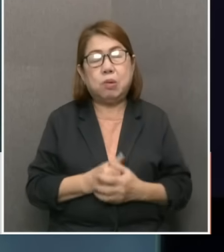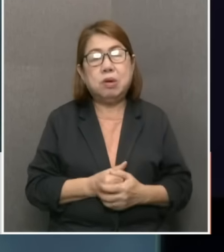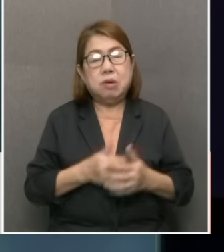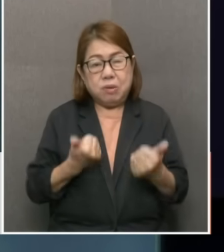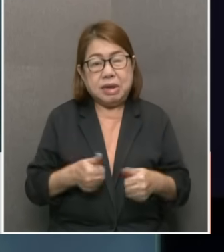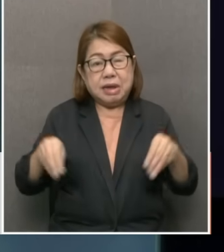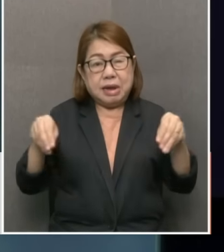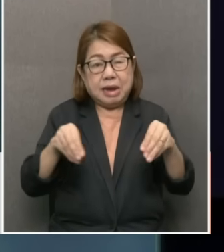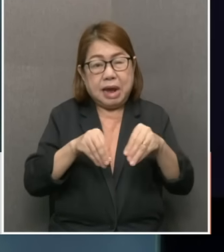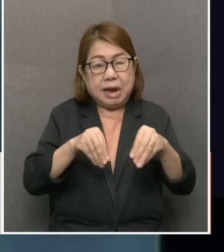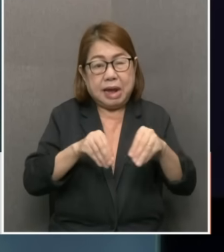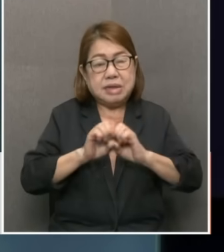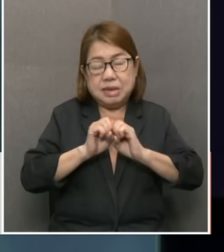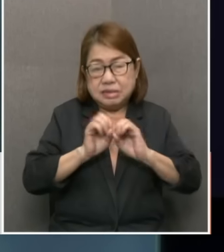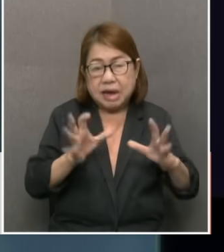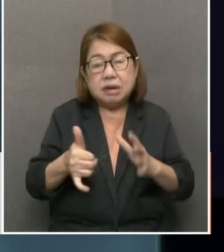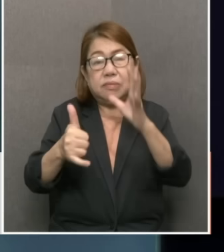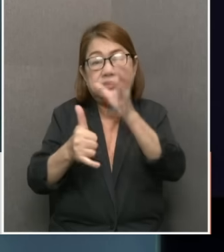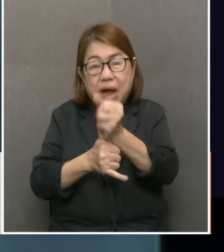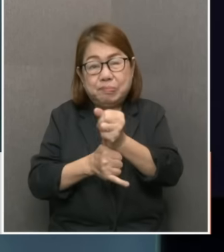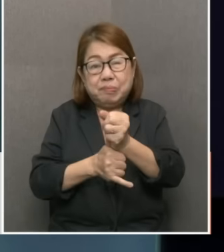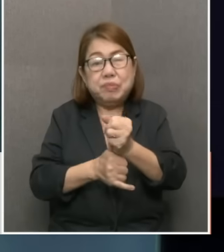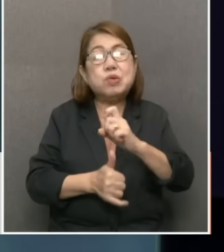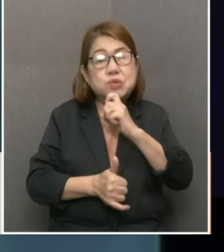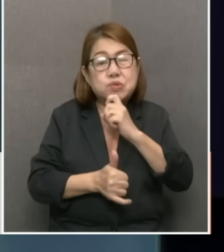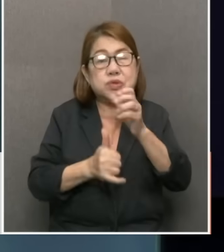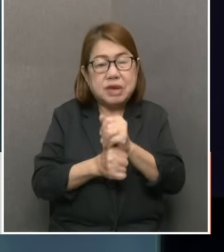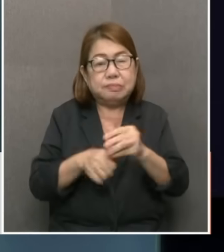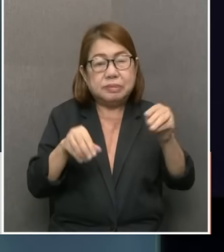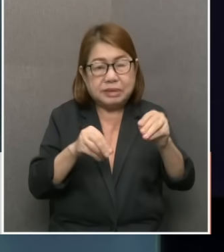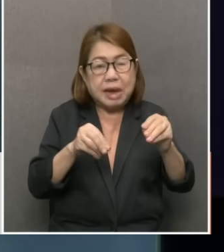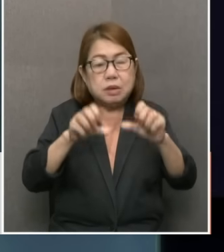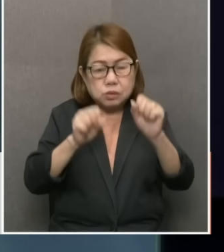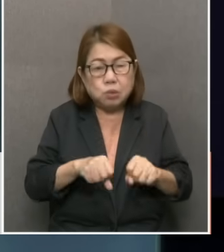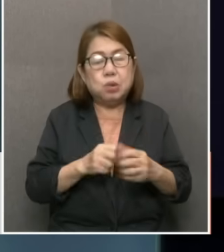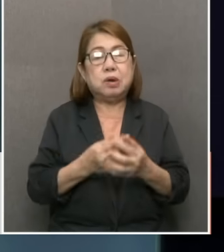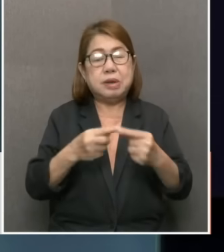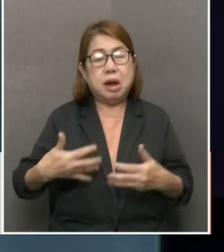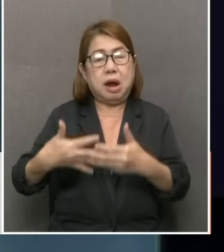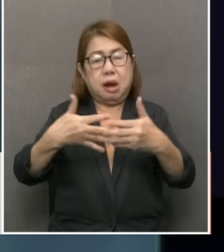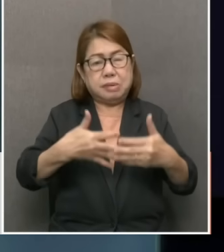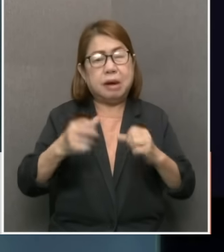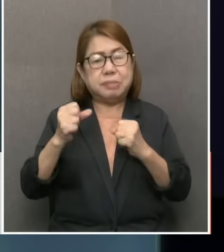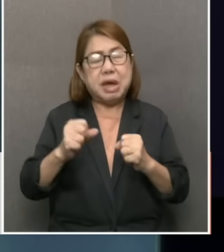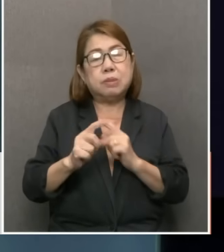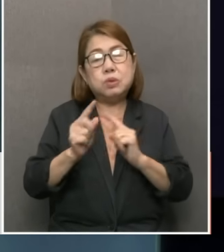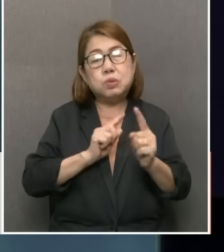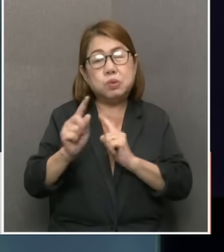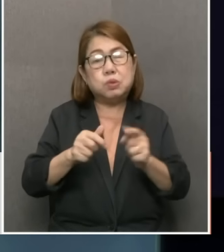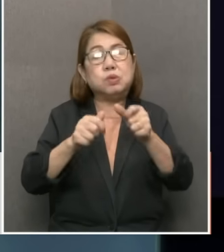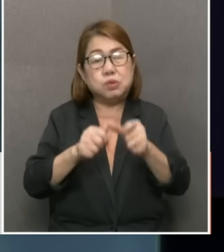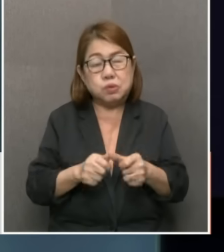กลงปล่อยตัวประกันที่ถูกฮามาสจับตัวไว้ในกาซามากขึ้นกว่าเดิมโดยสหรัฐกำลังพยายามเจรจาอยู่และการเจรจา